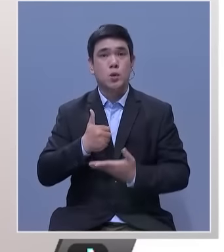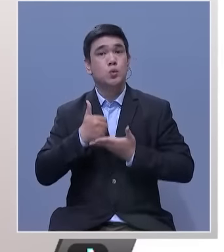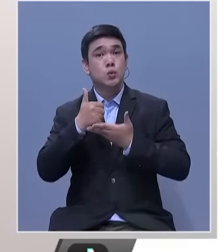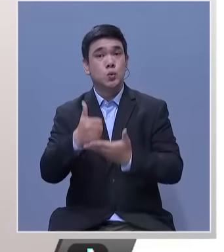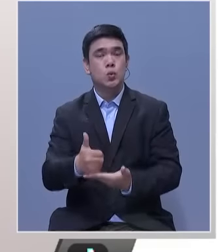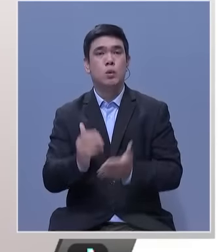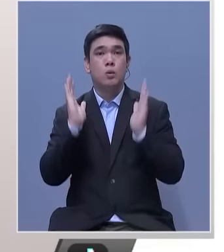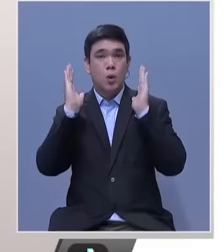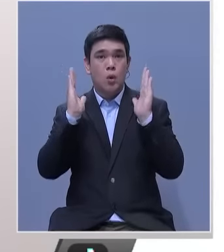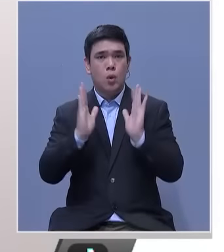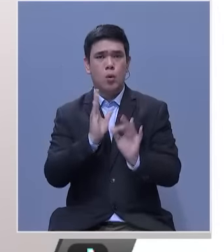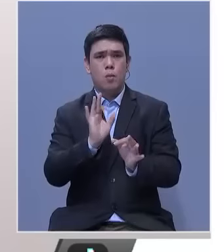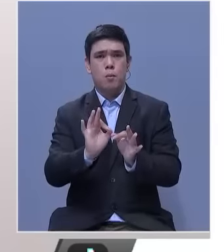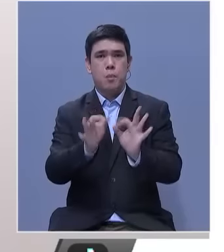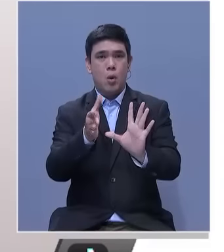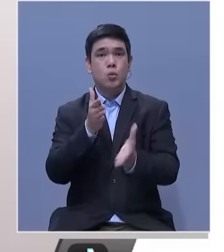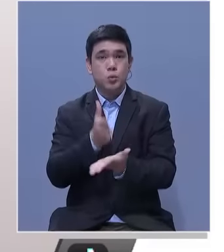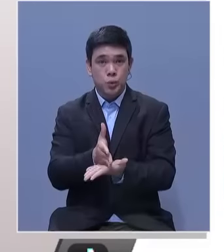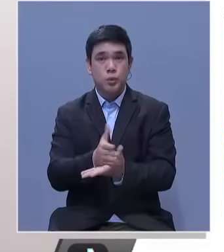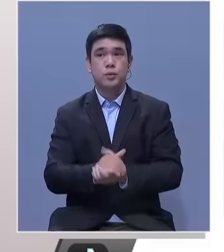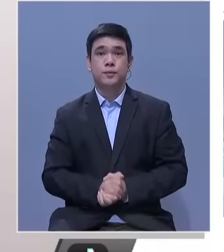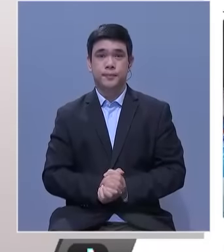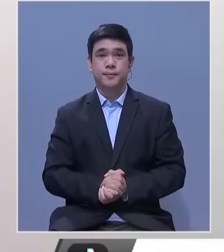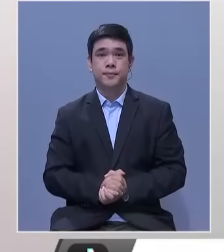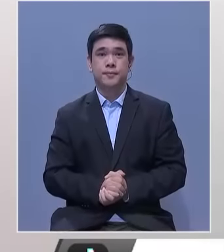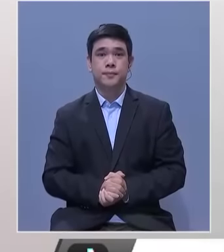รณรงค์งดเผาอีกทางนึงด้วยนะครับ